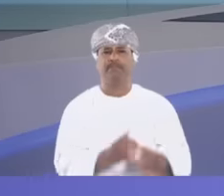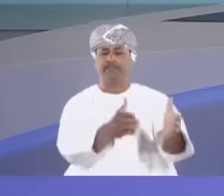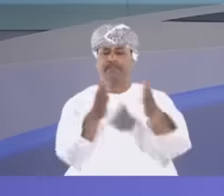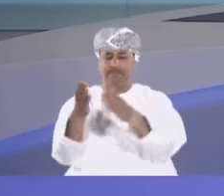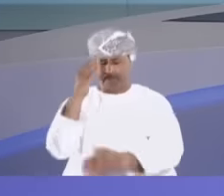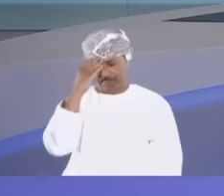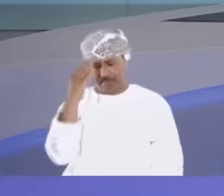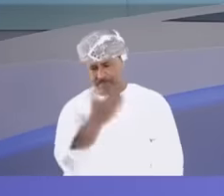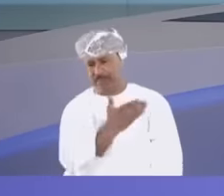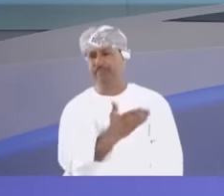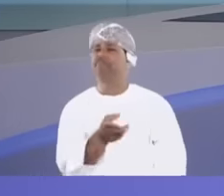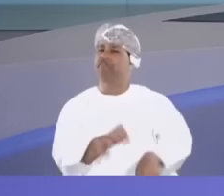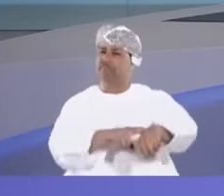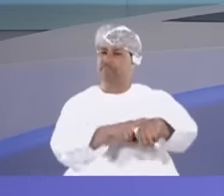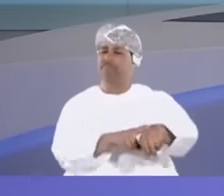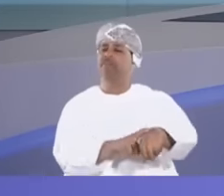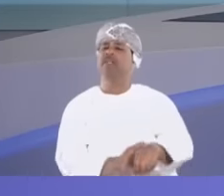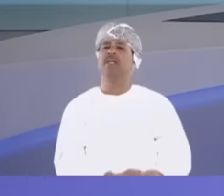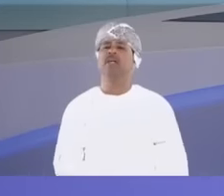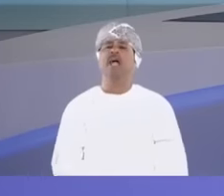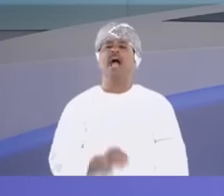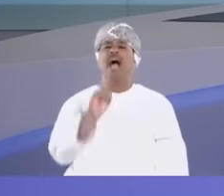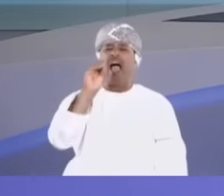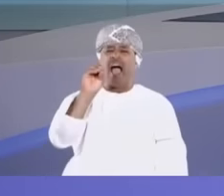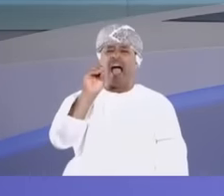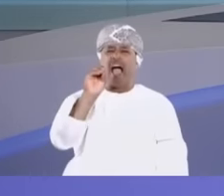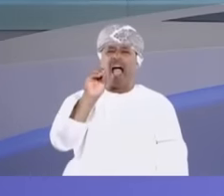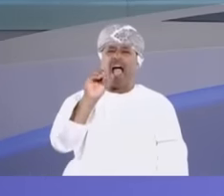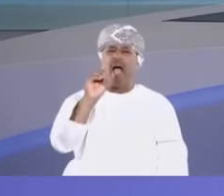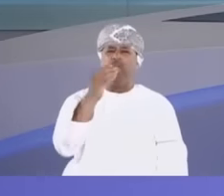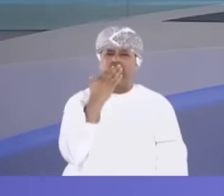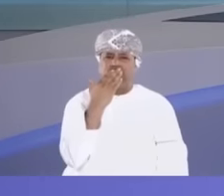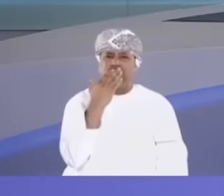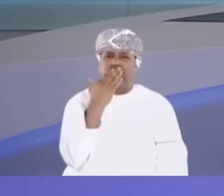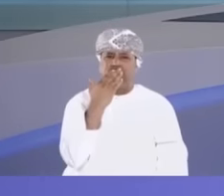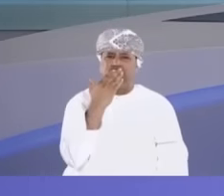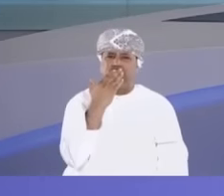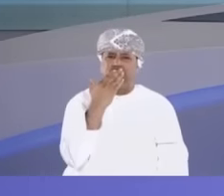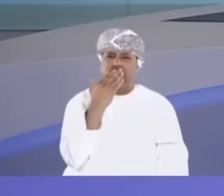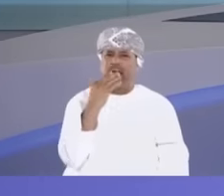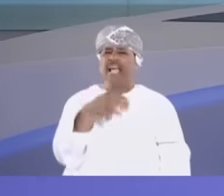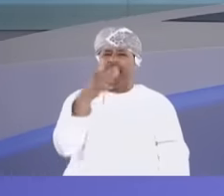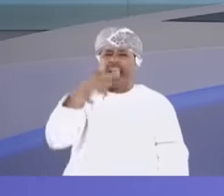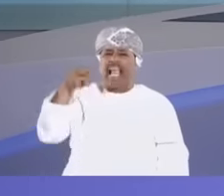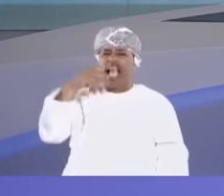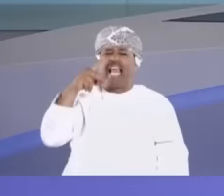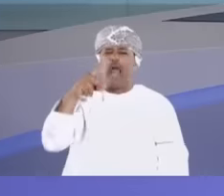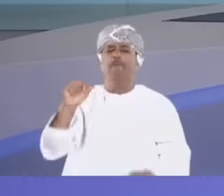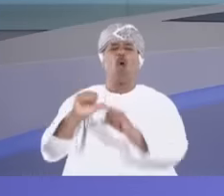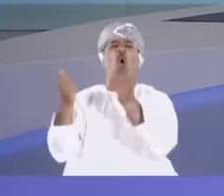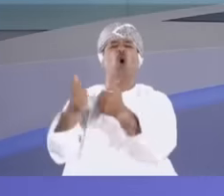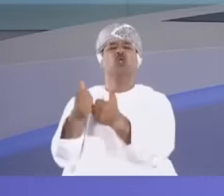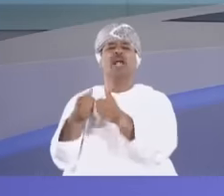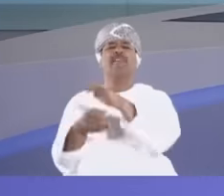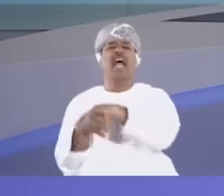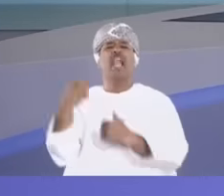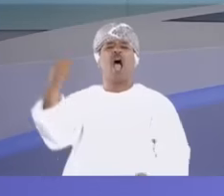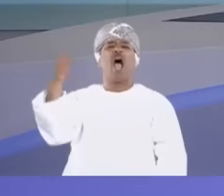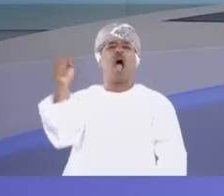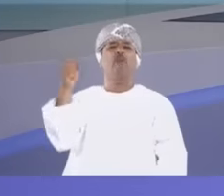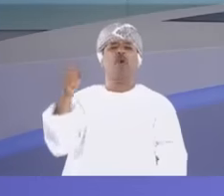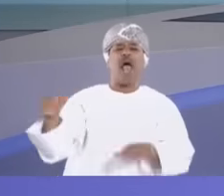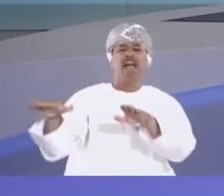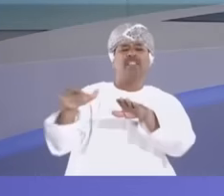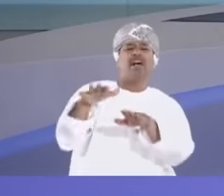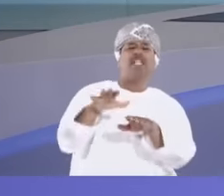أهلا بكم مجددا. هاء السكت لهجة يستخدمها أهالي القرى الساحلية في ولاية الخابورة بمحافظة